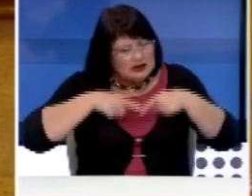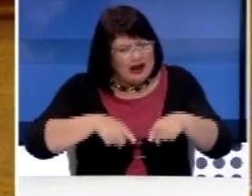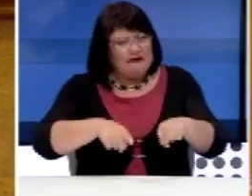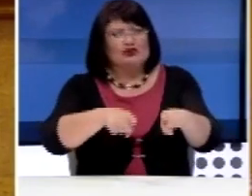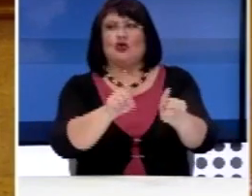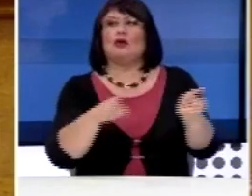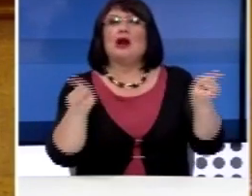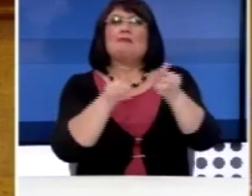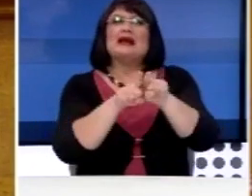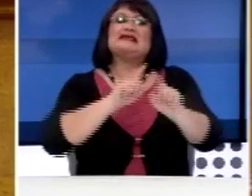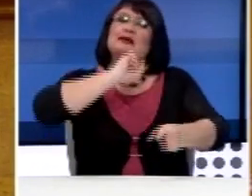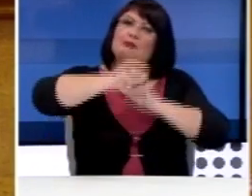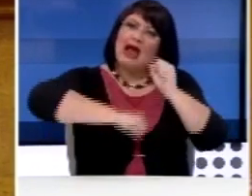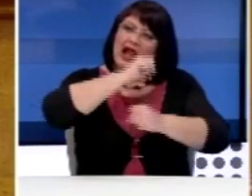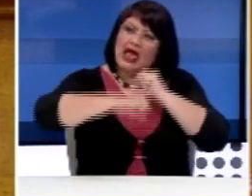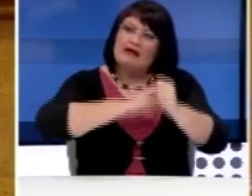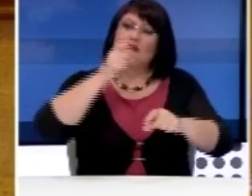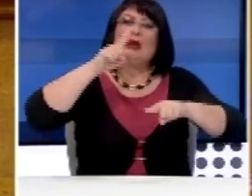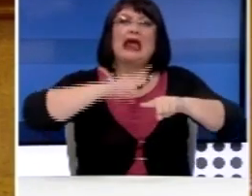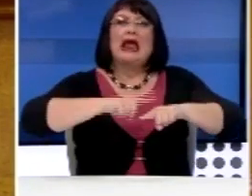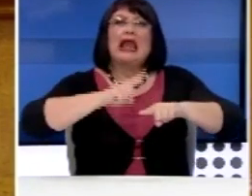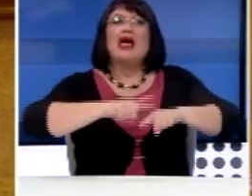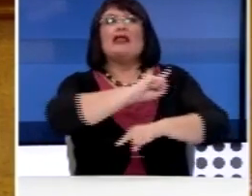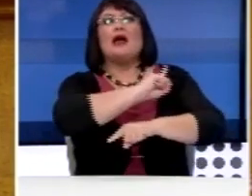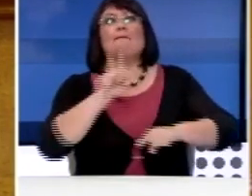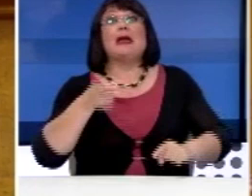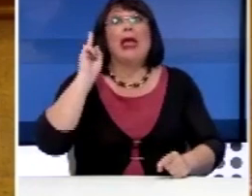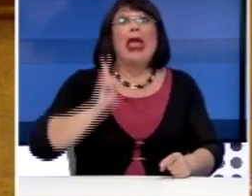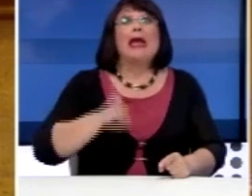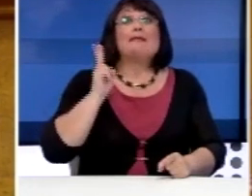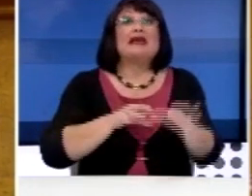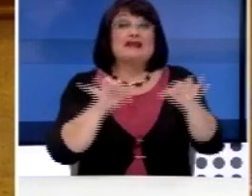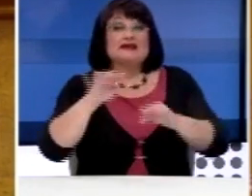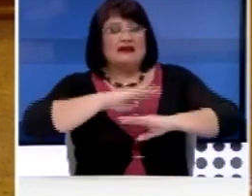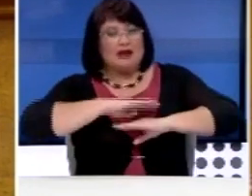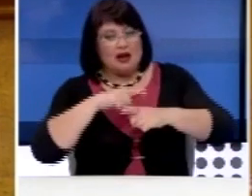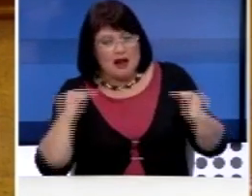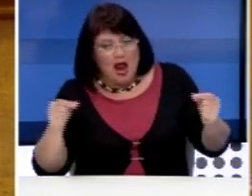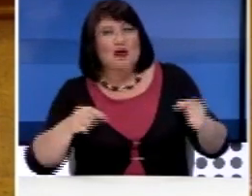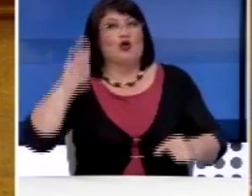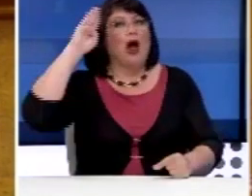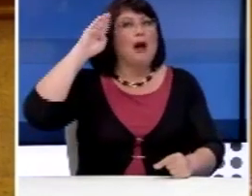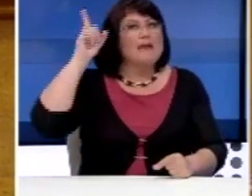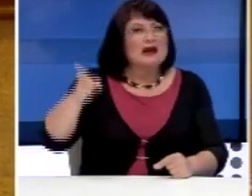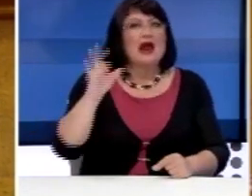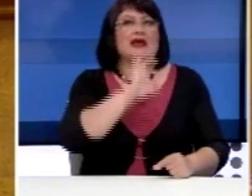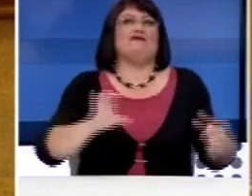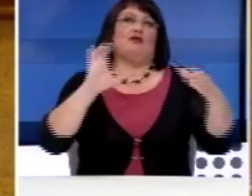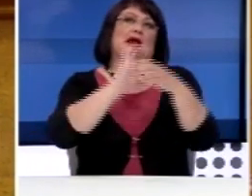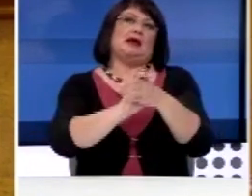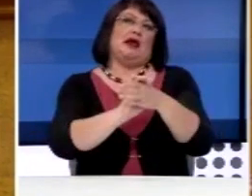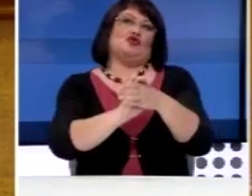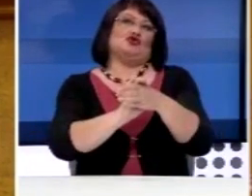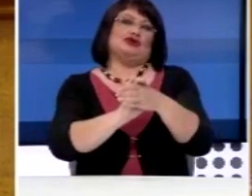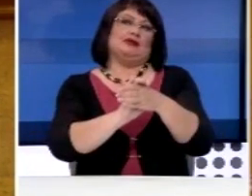την πάλη για την απεμπλοκή της χώρας από τα επικίνδυνα σχέδια του ΝΑΤΟ, των Αμερικάνων, της Ευρωπαϊκής